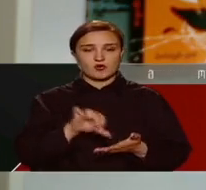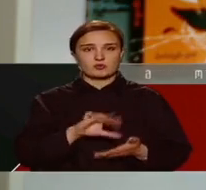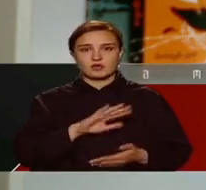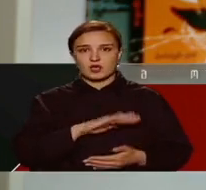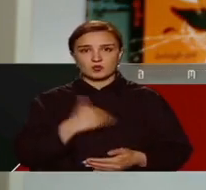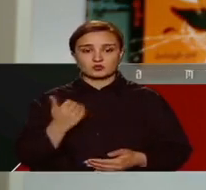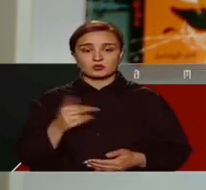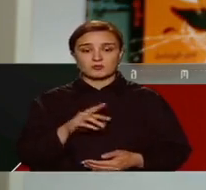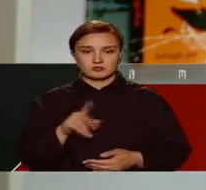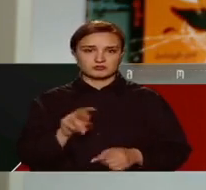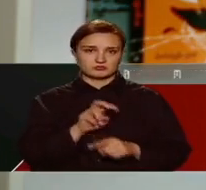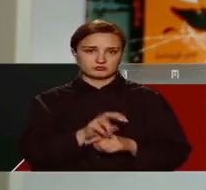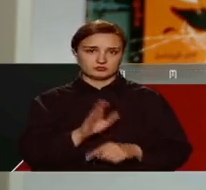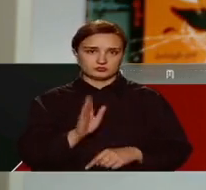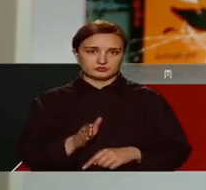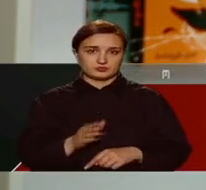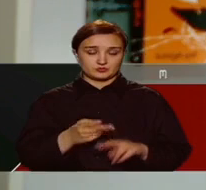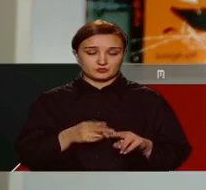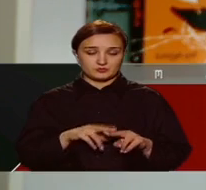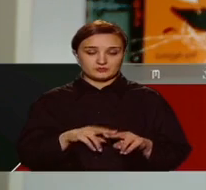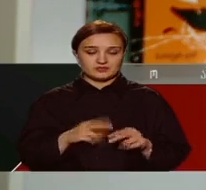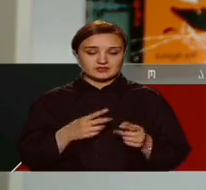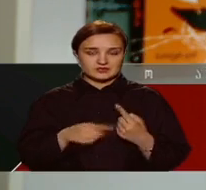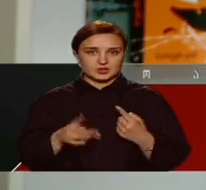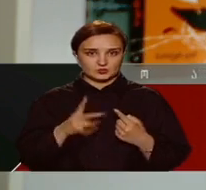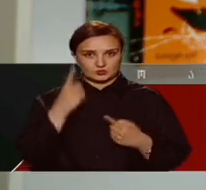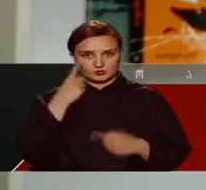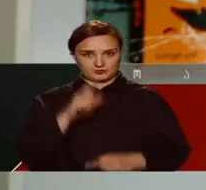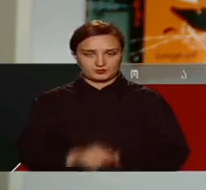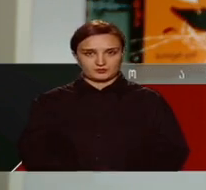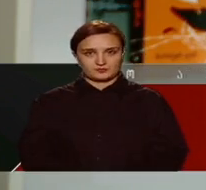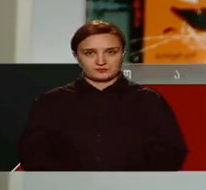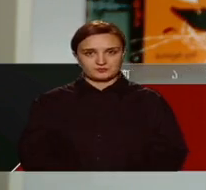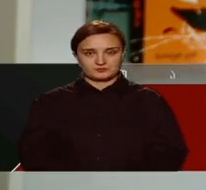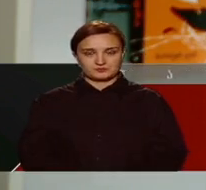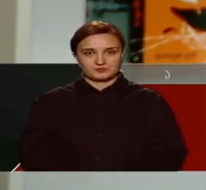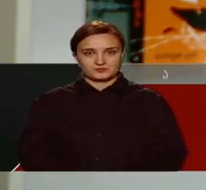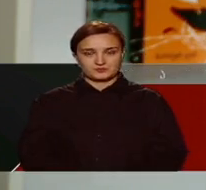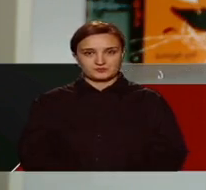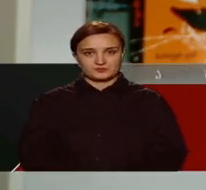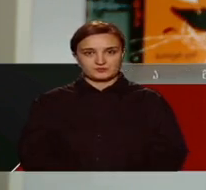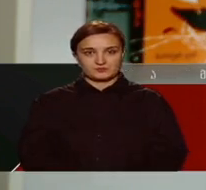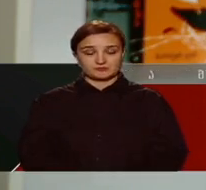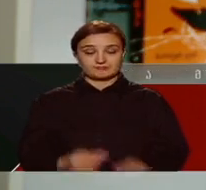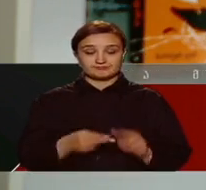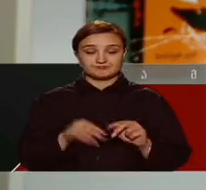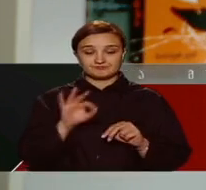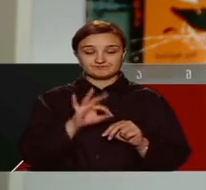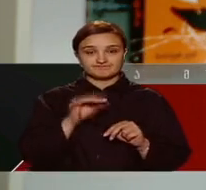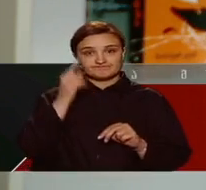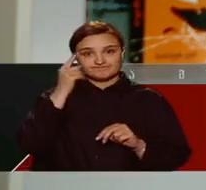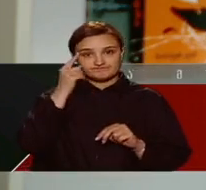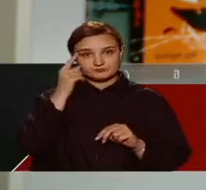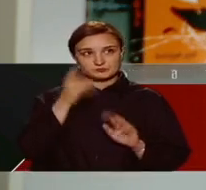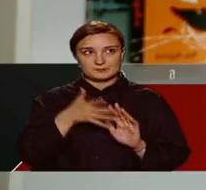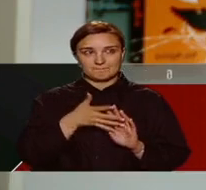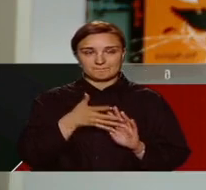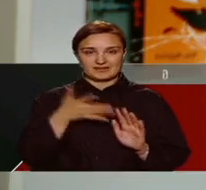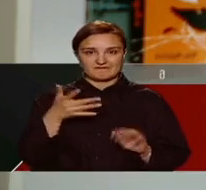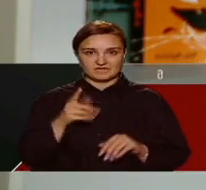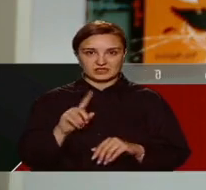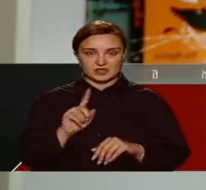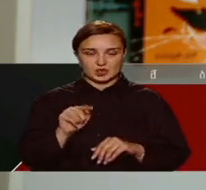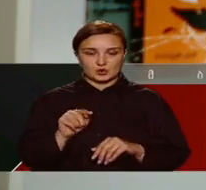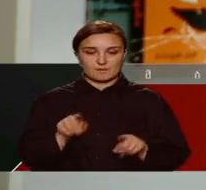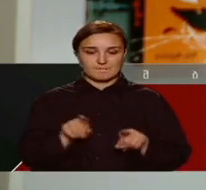რომ უნდოდეთ ვაქამდე მივიდოდნენ. ხო რაღაცა ხო რა სხვანაირად არის მოსაფიქრებელი. Da ay amaze mi mgoni da pikreba da ay mihvedra ay misiro